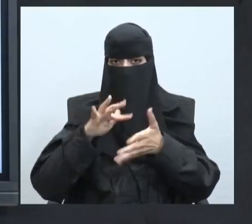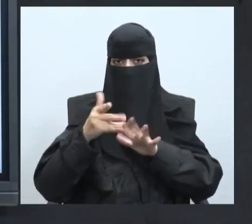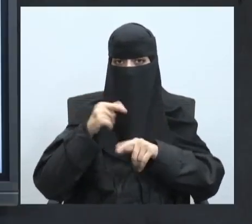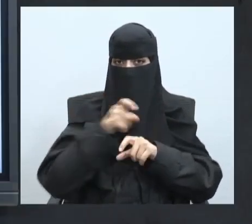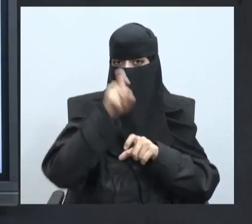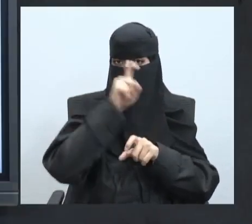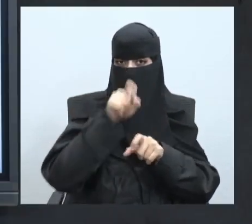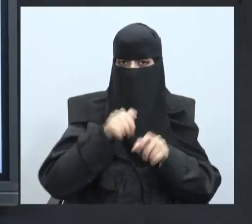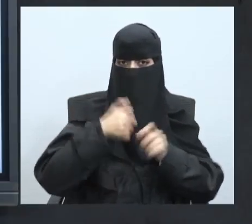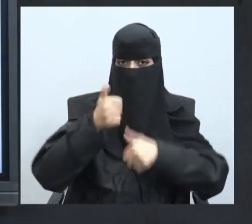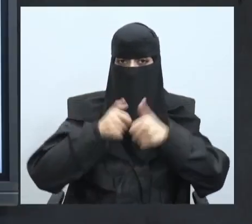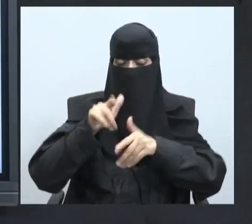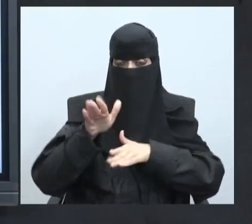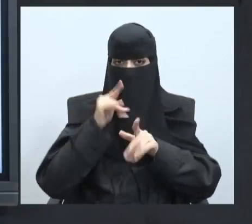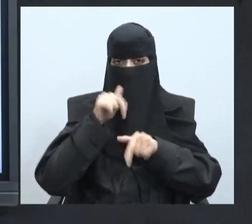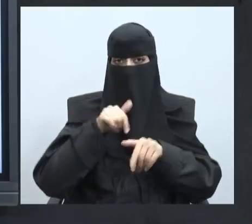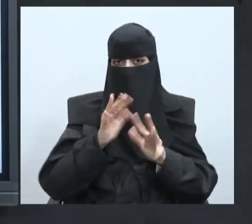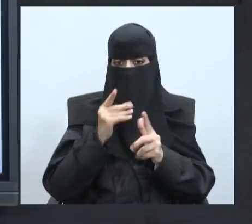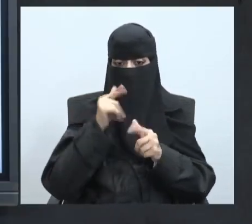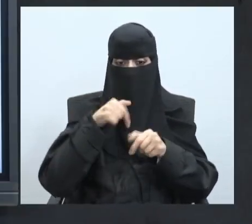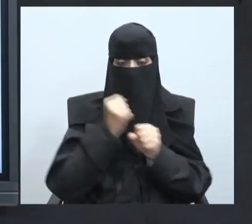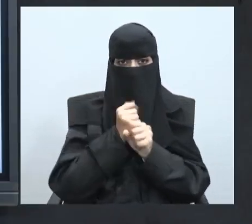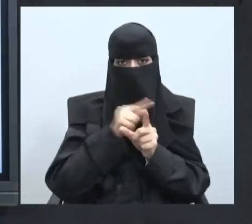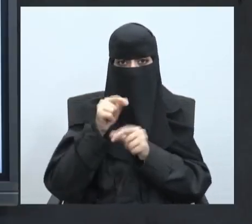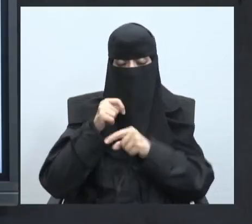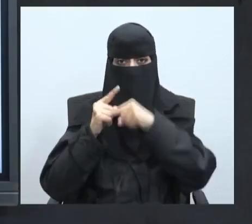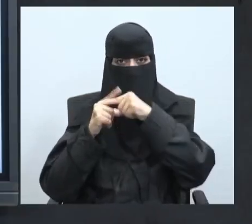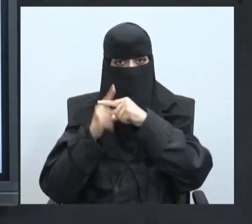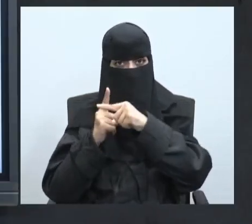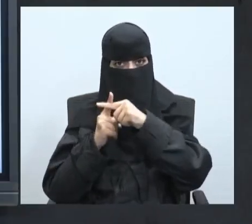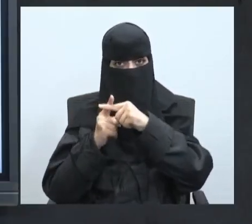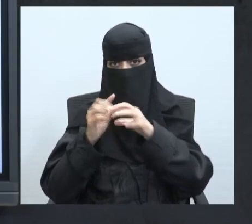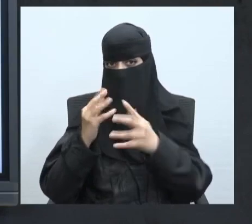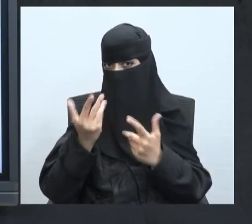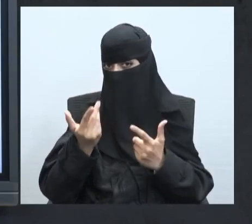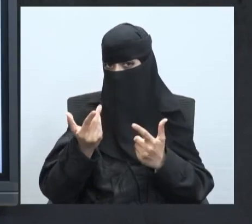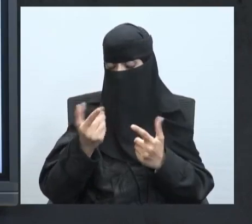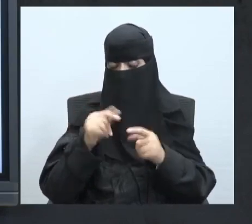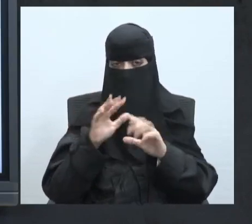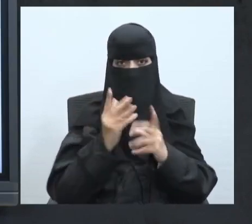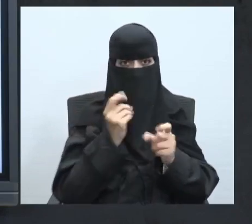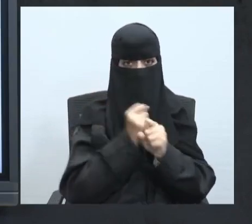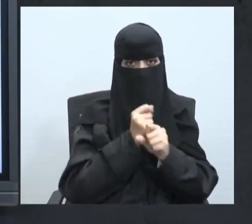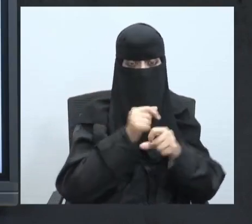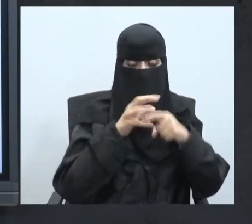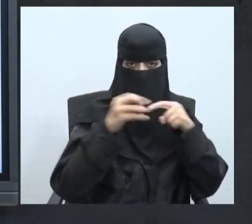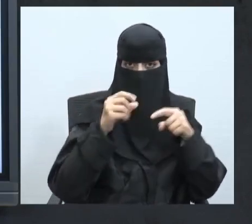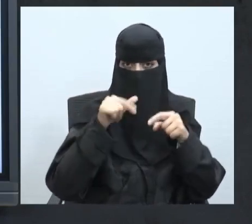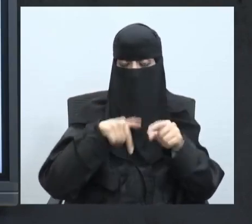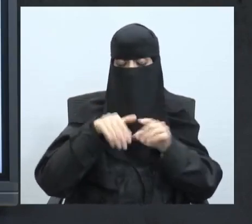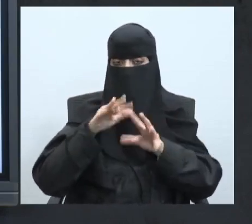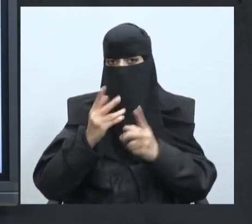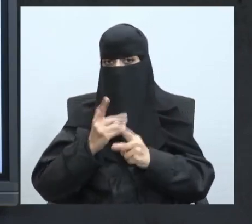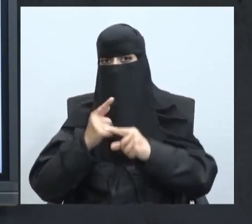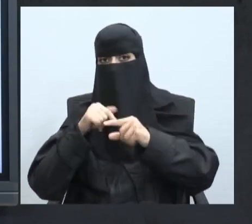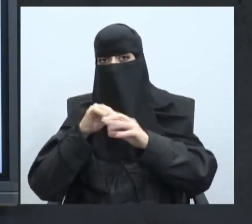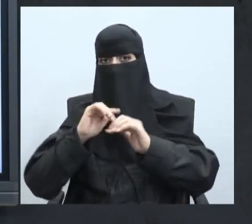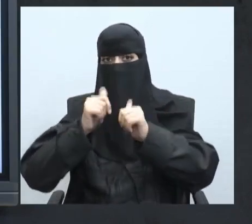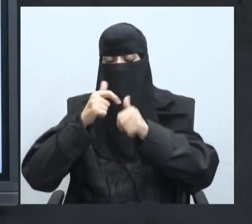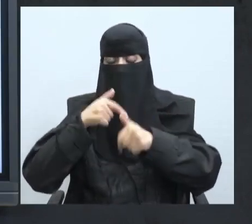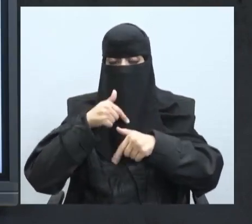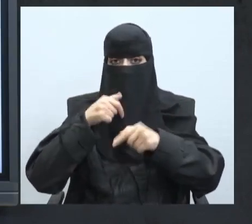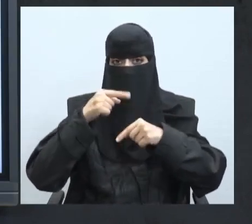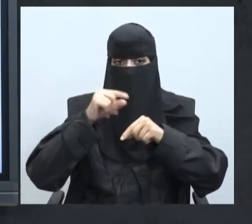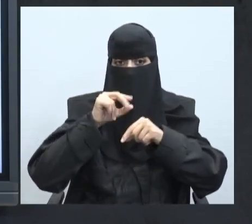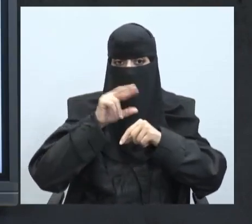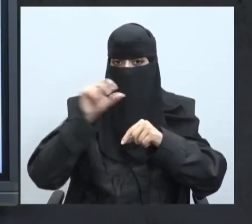ياتيك سؤال في الاختبار ايضا متى يكون الشغل موجب متى يكون الشغل سالب متى يكون مساوي للصفر تجاوب من